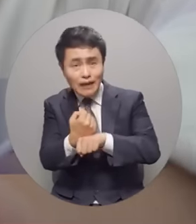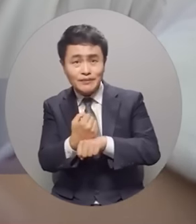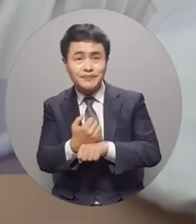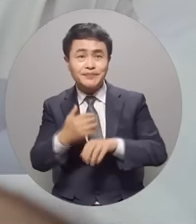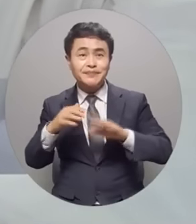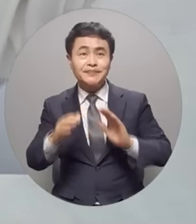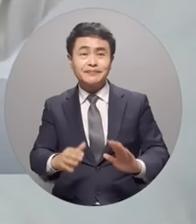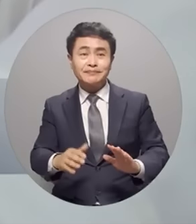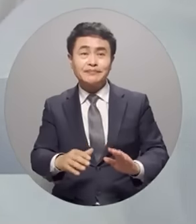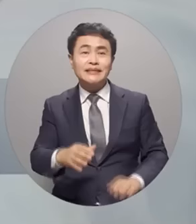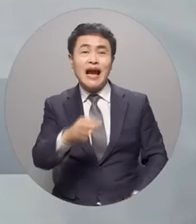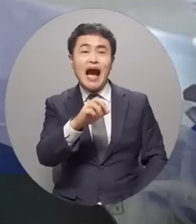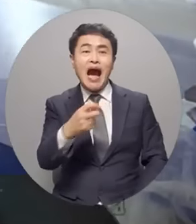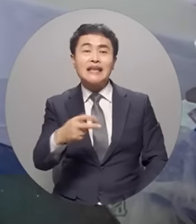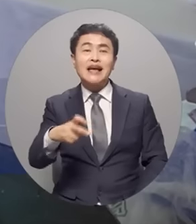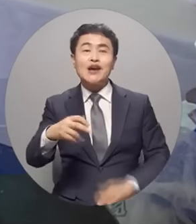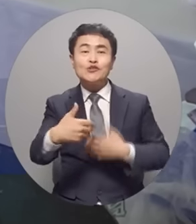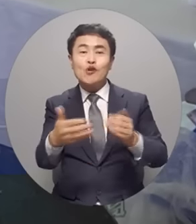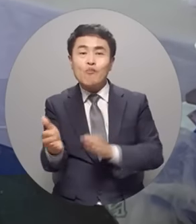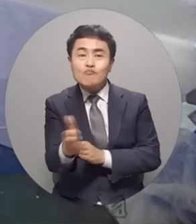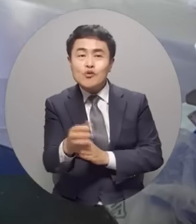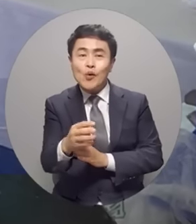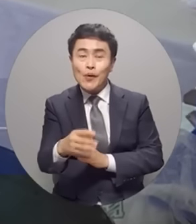안회의 초구유와 홍조지의